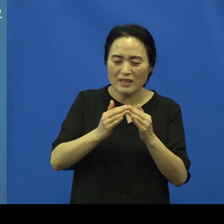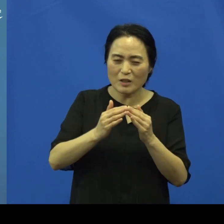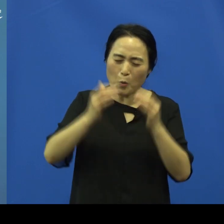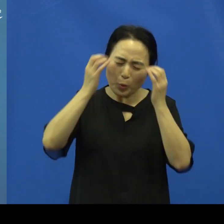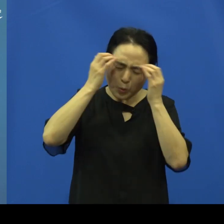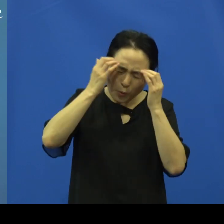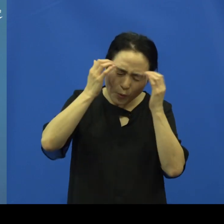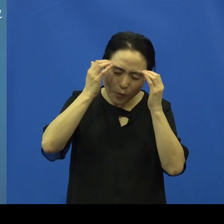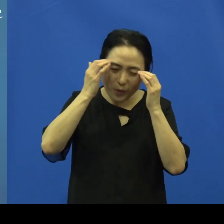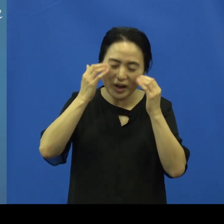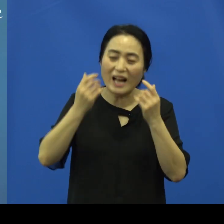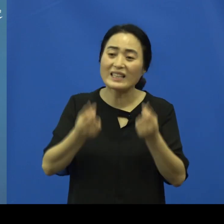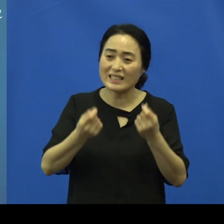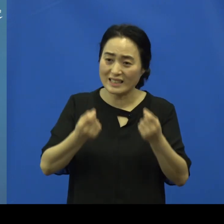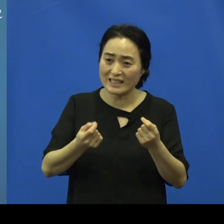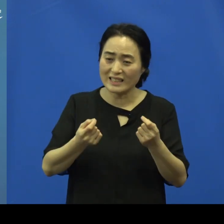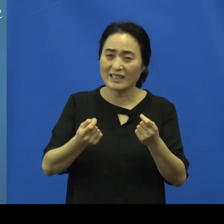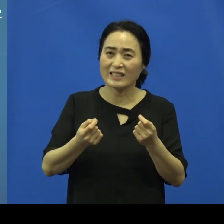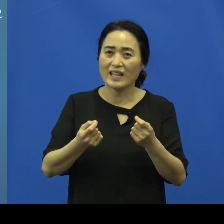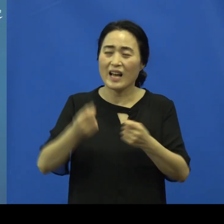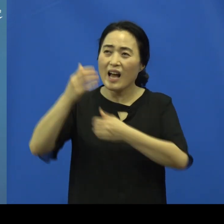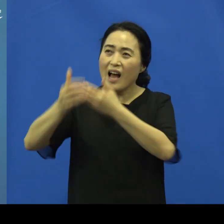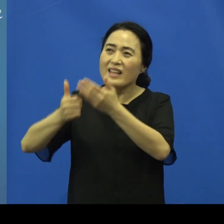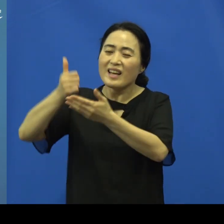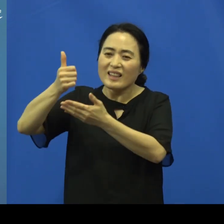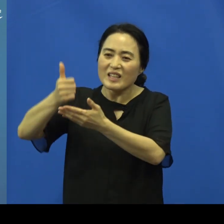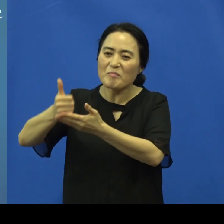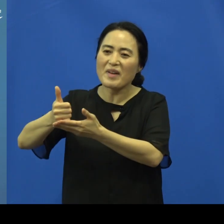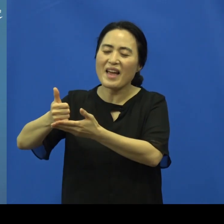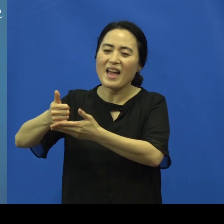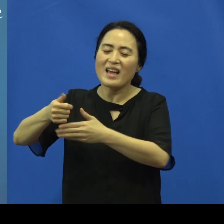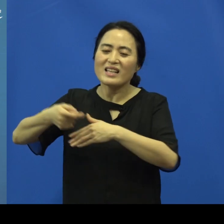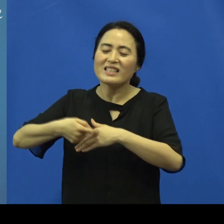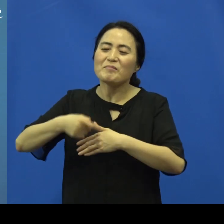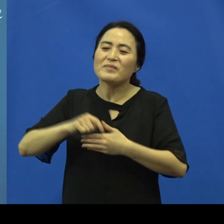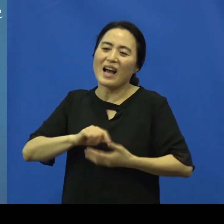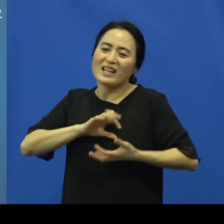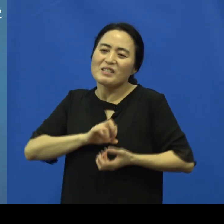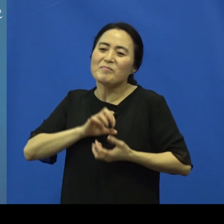엘리사는 지금 하나님의 심장을 가지고 아이를 대하고 있는 거예요.